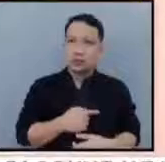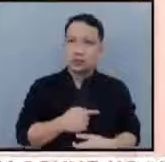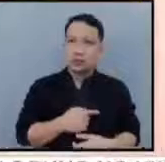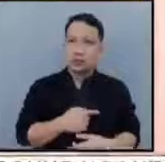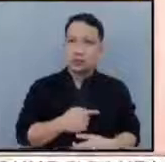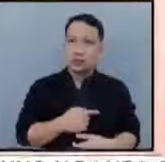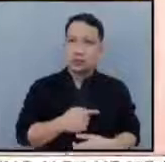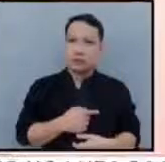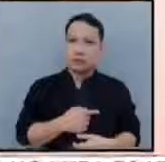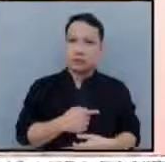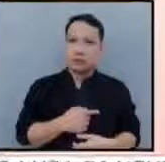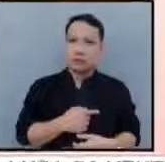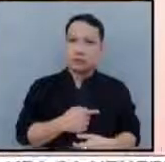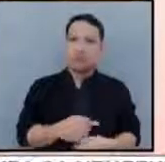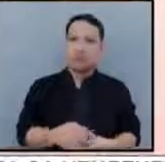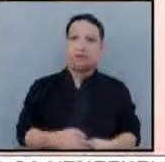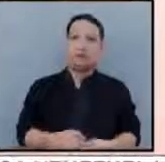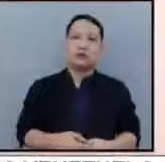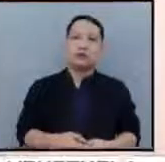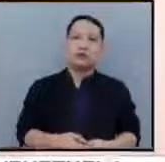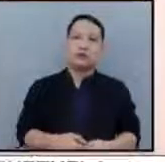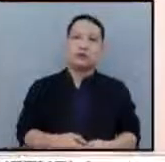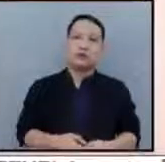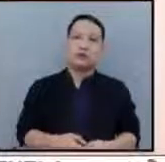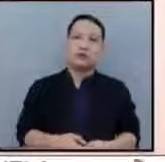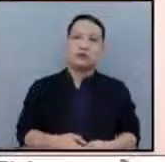Hello po, hello. Ayun, go ahead, sir. Go ahead.